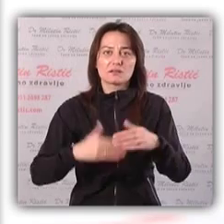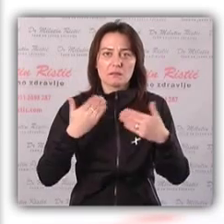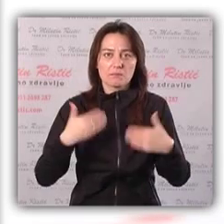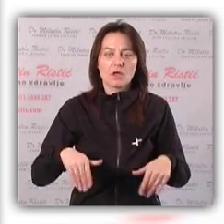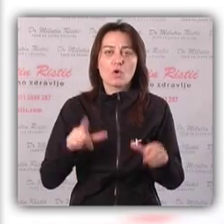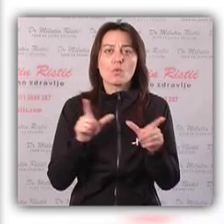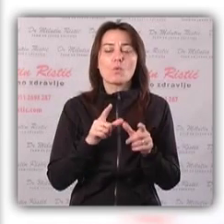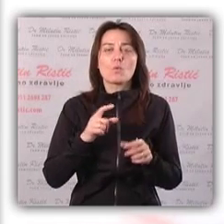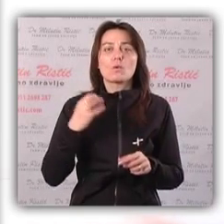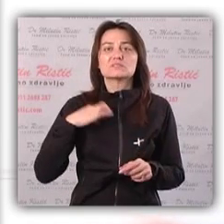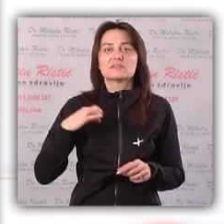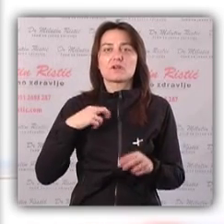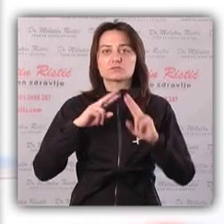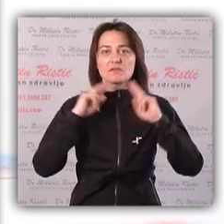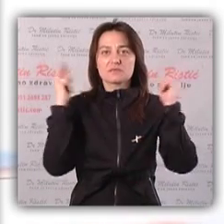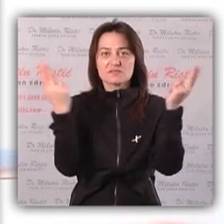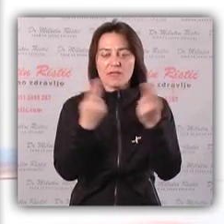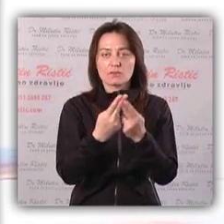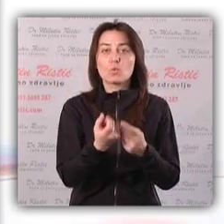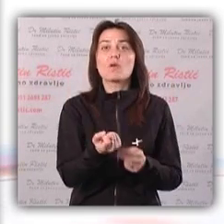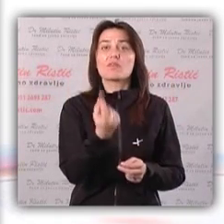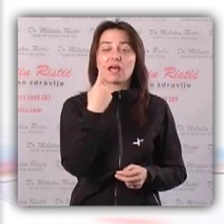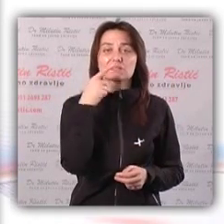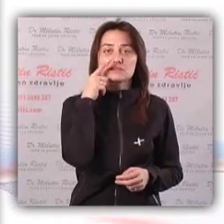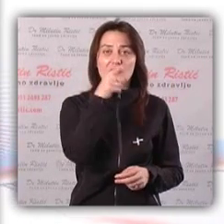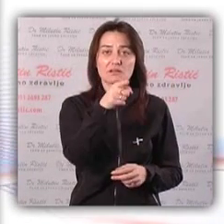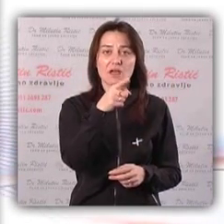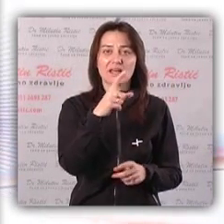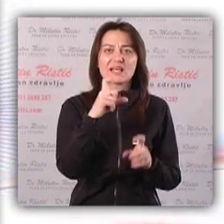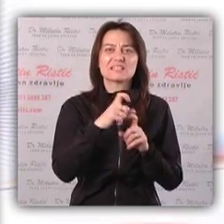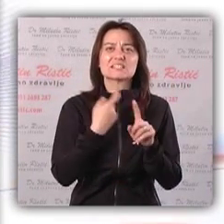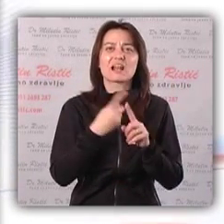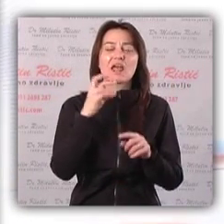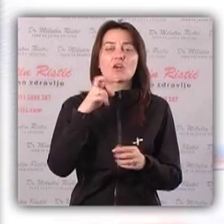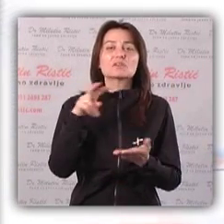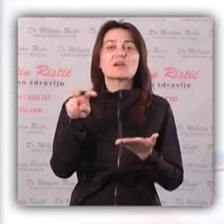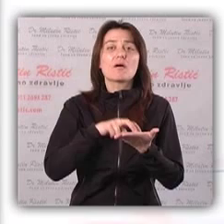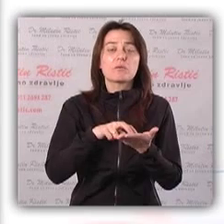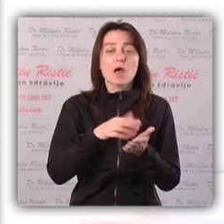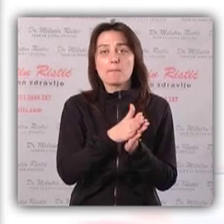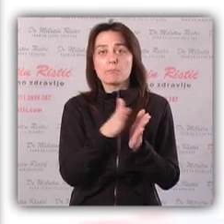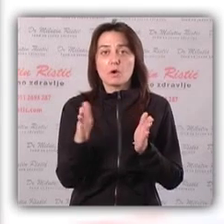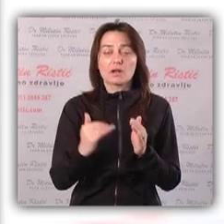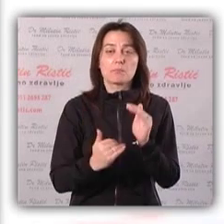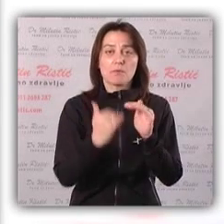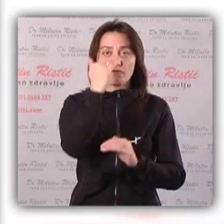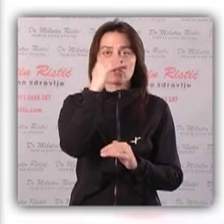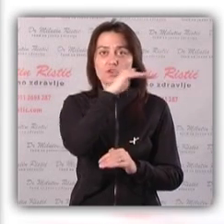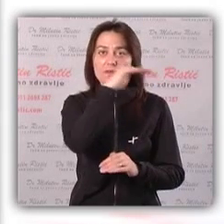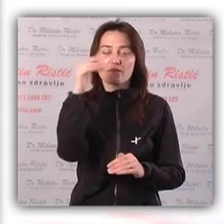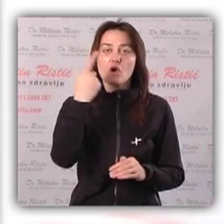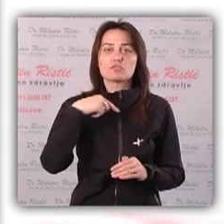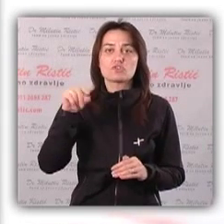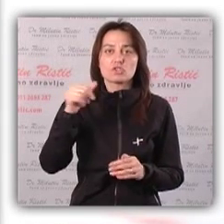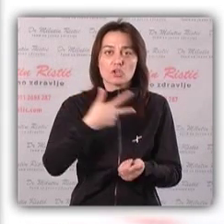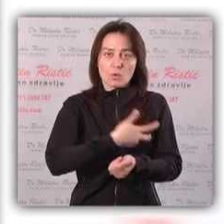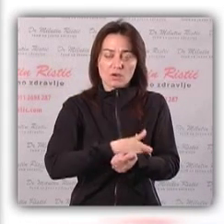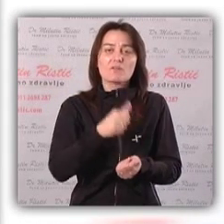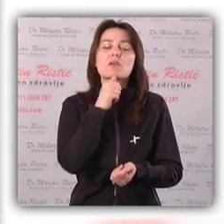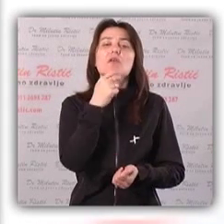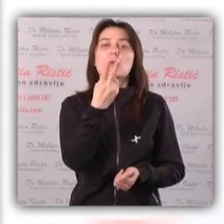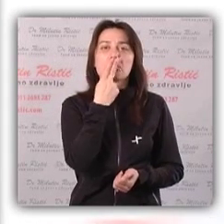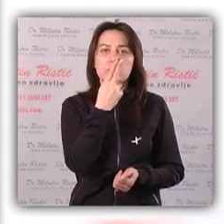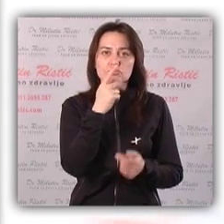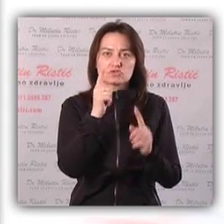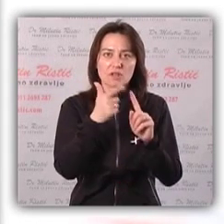uzrok amputacije ekstremiteta u civilizovanom svetu. Za nastanak ateroskleroze faktori rizika pored povišenog nivoa šećera u